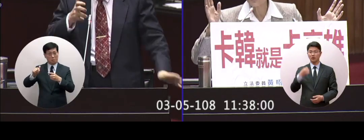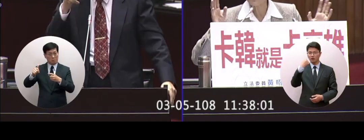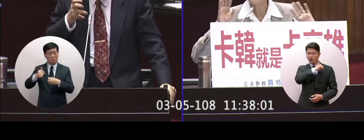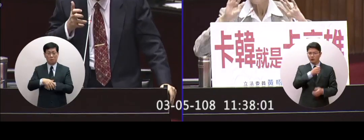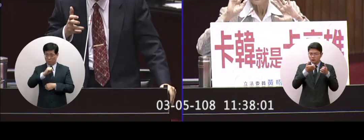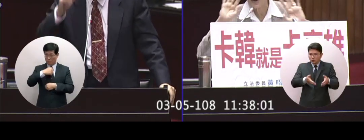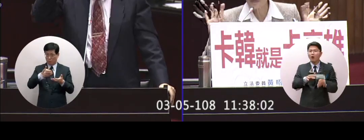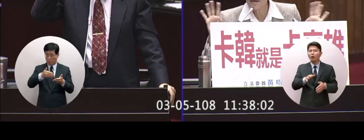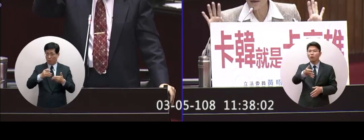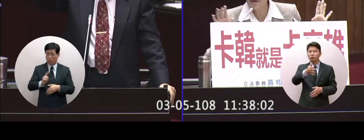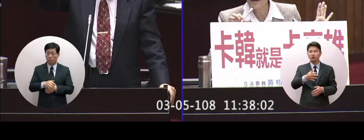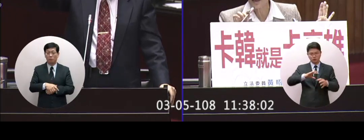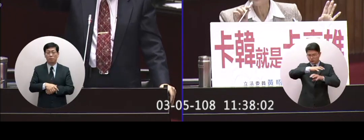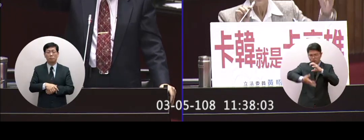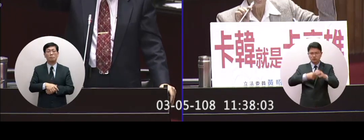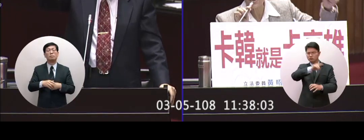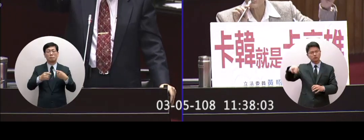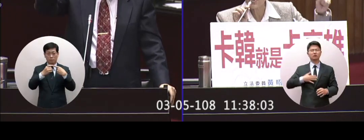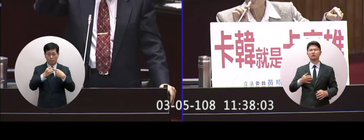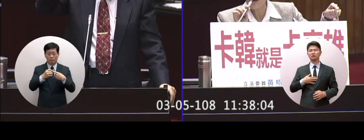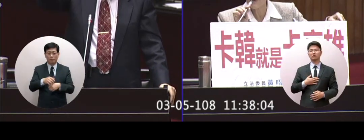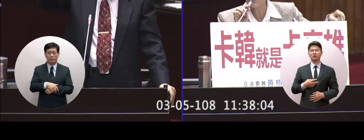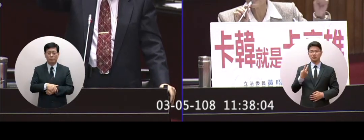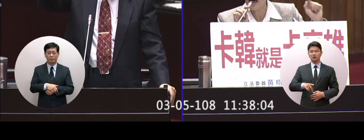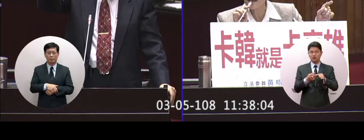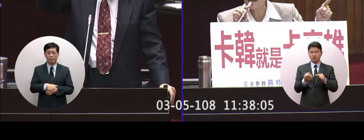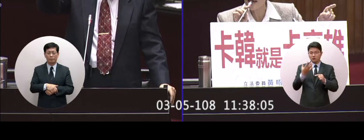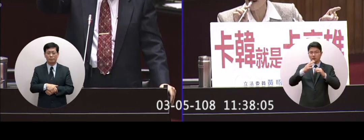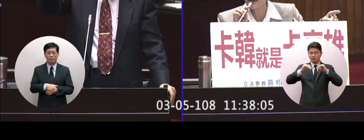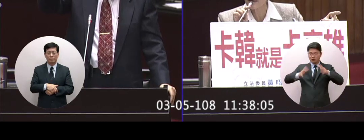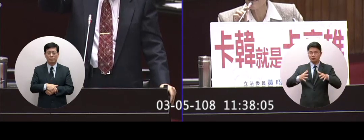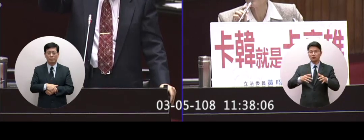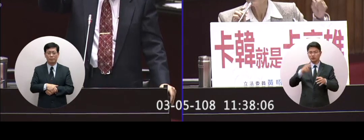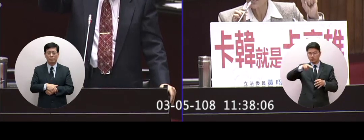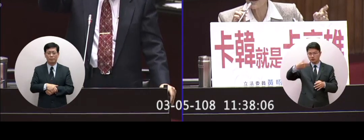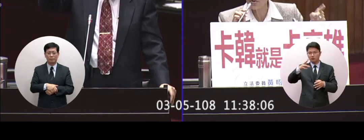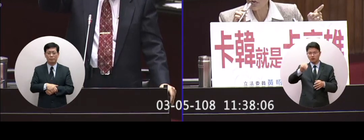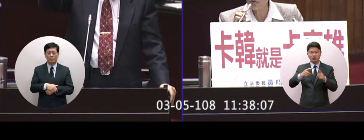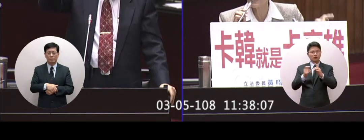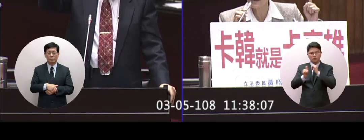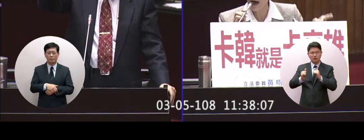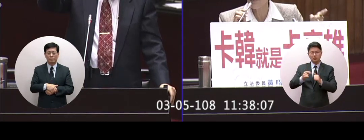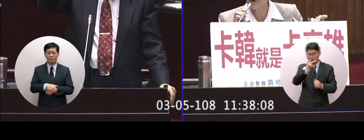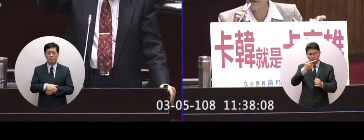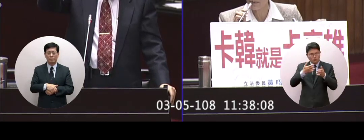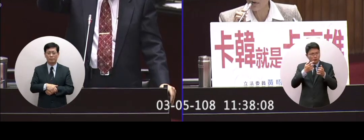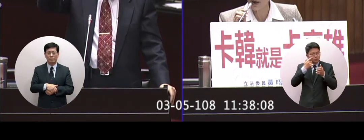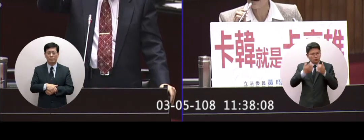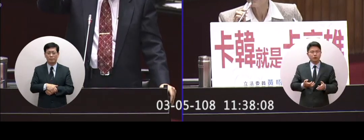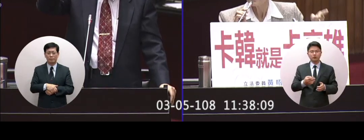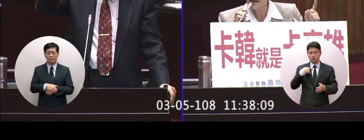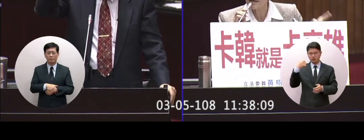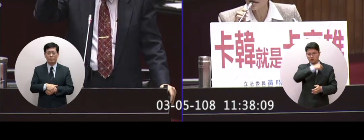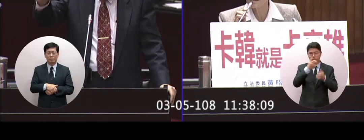什么重要？ 为什么重要？ 全世界都知道，尤其中华民国2300万的人民最注意台湾为什么